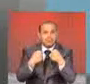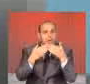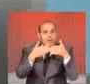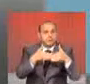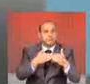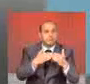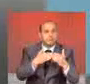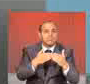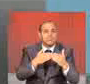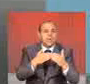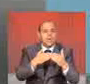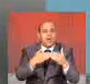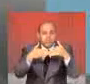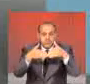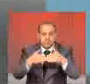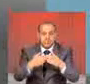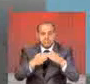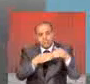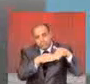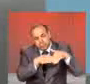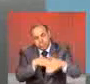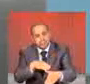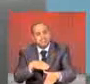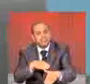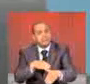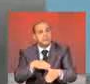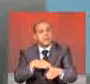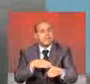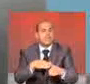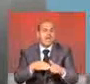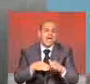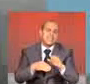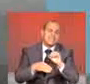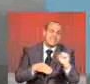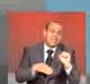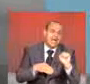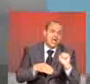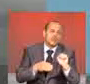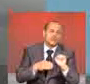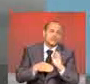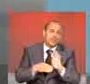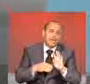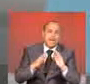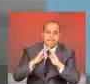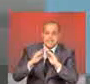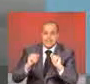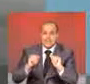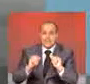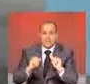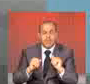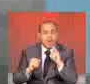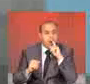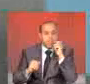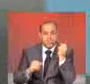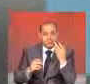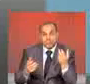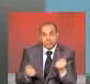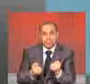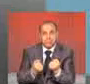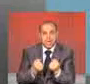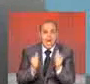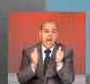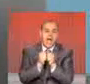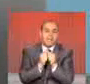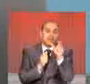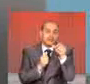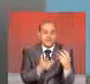من خليج السويس على الساحل الغربي لمحافظة جنوب سيناء شرق مصر، وقد تمكنت فرق الإنقاذ من إخراج